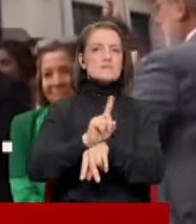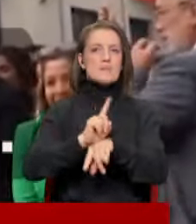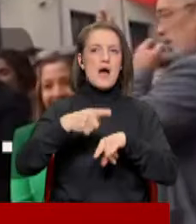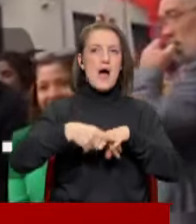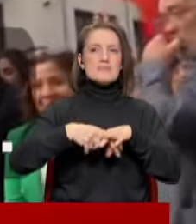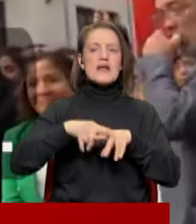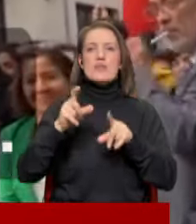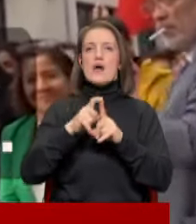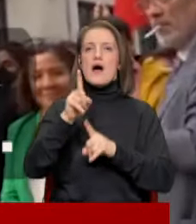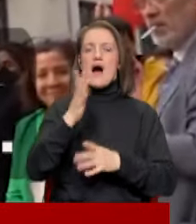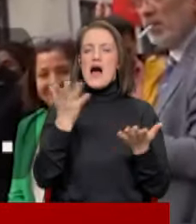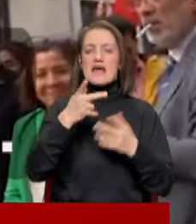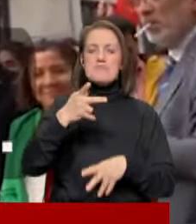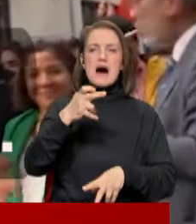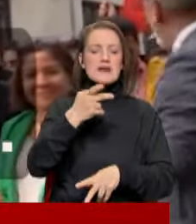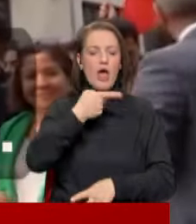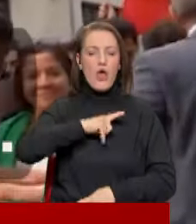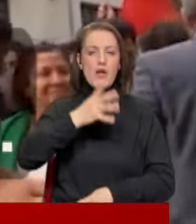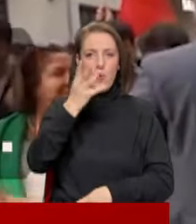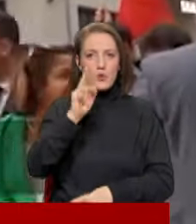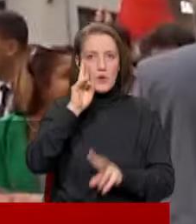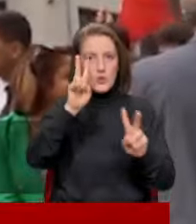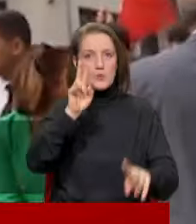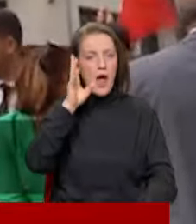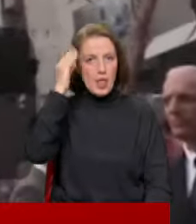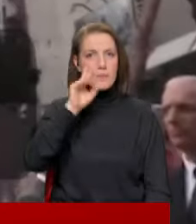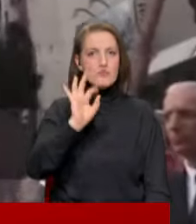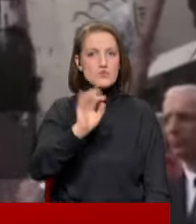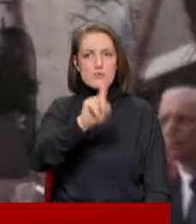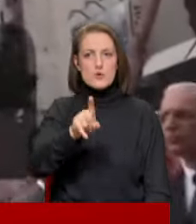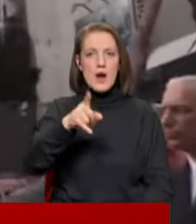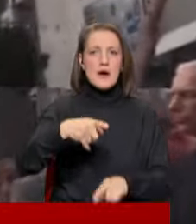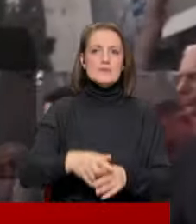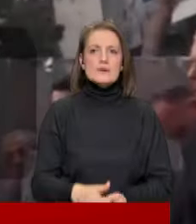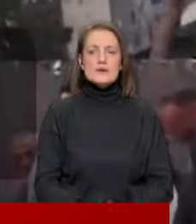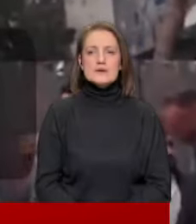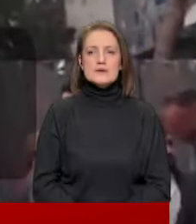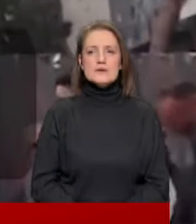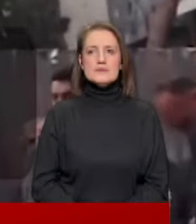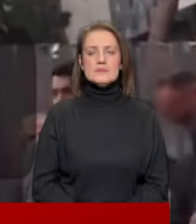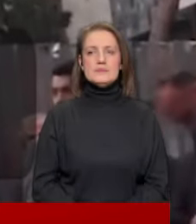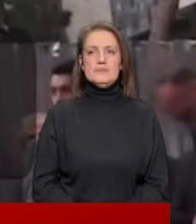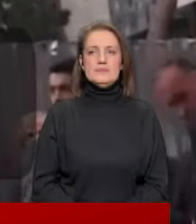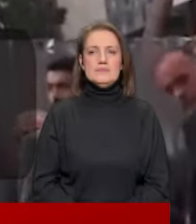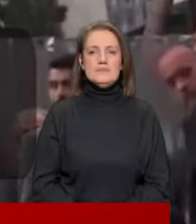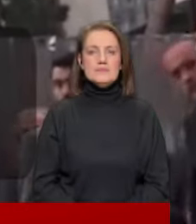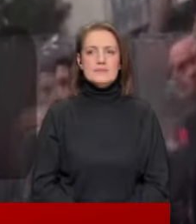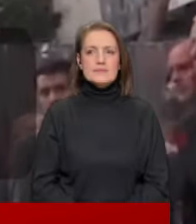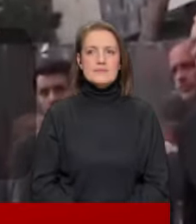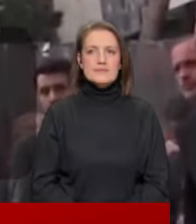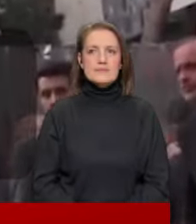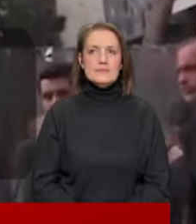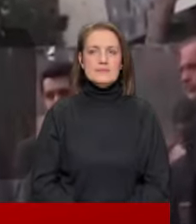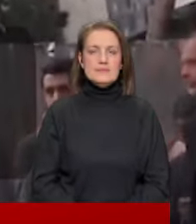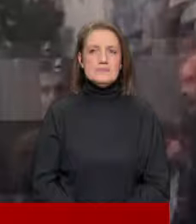Hamza Dağ'ın hangi partinin adayı olduğunu anlamamız mümkün mü Hamza dağ mensup olduğun partiden utanç duyduğun için mi